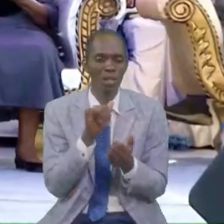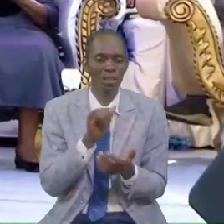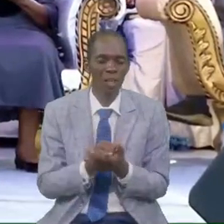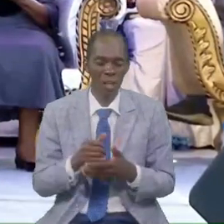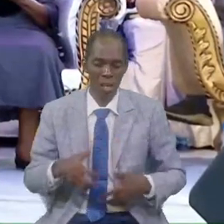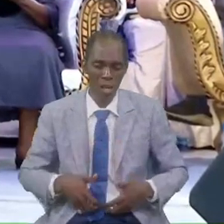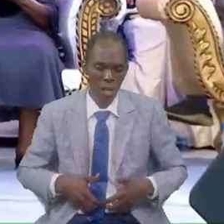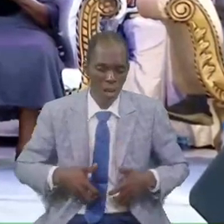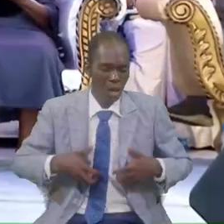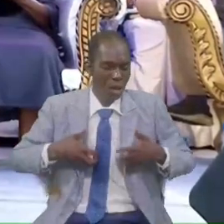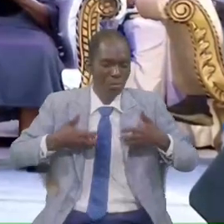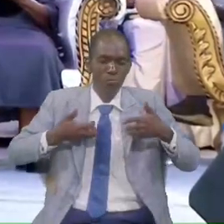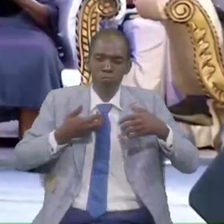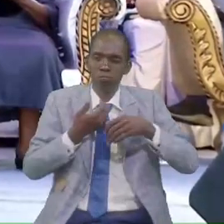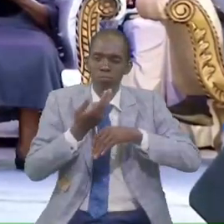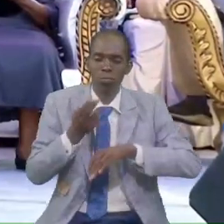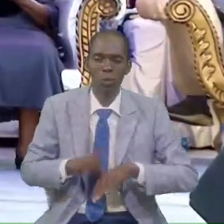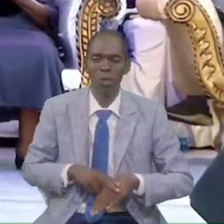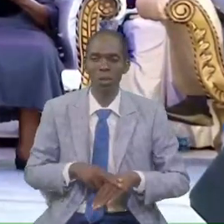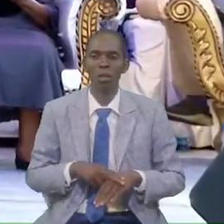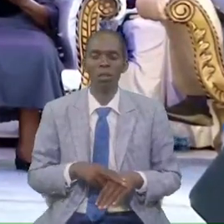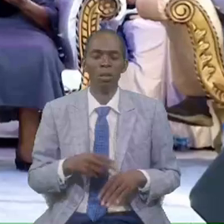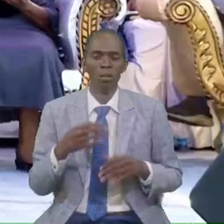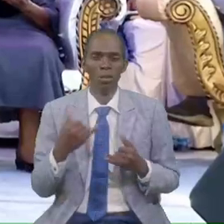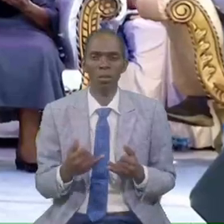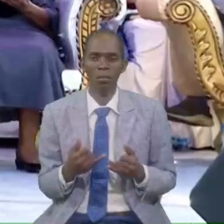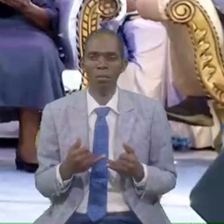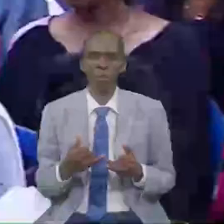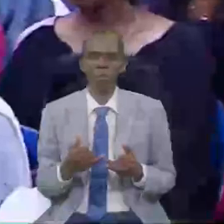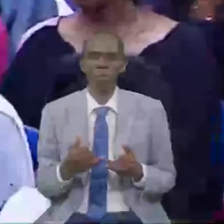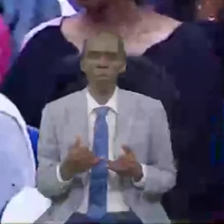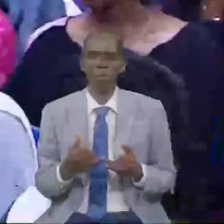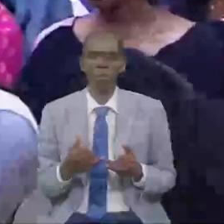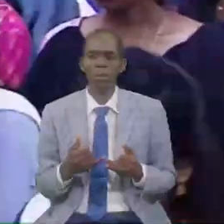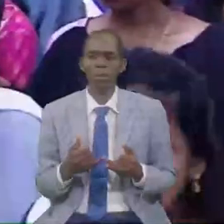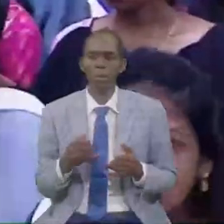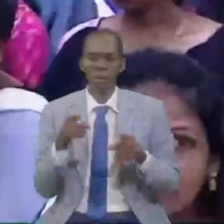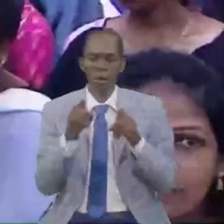Et quand cette passion colérique nous suit toute la vie,